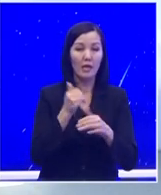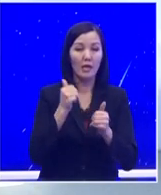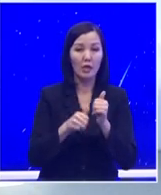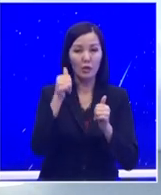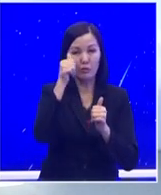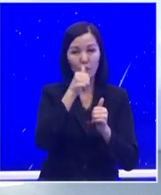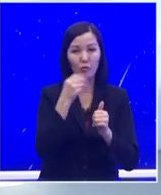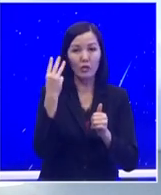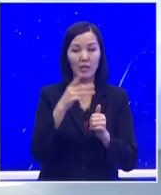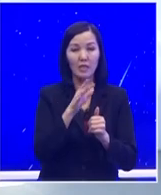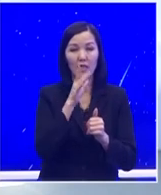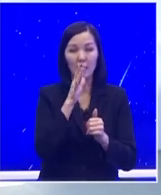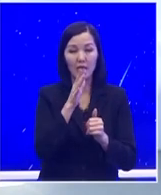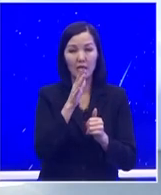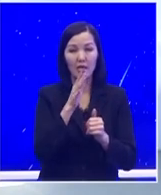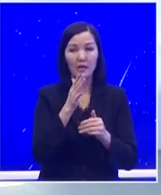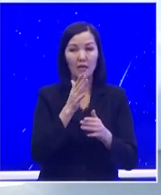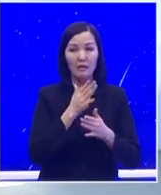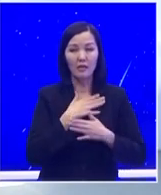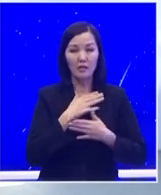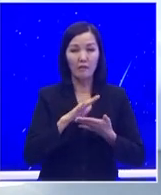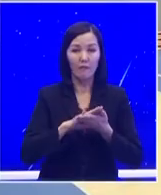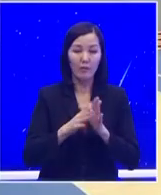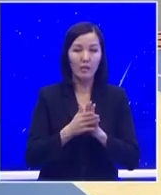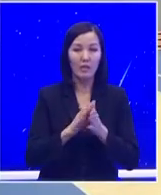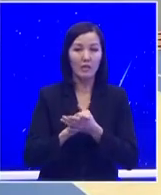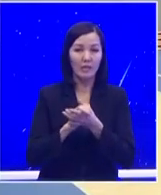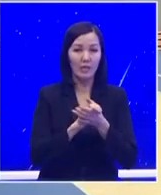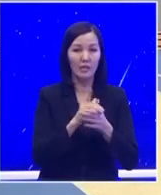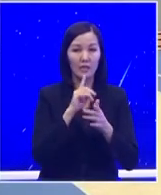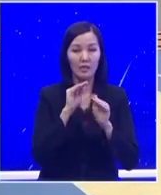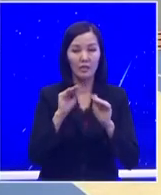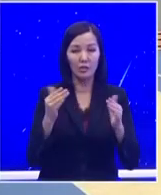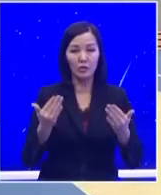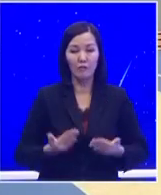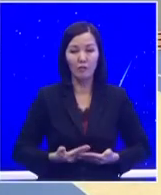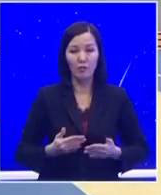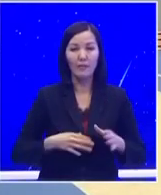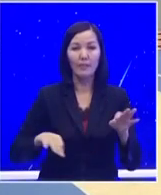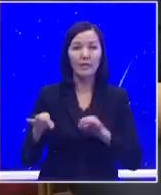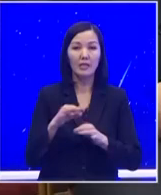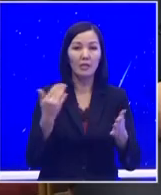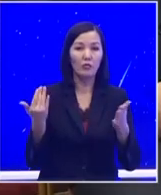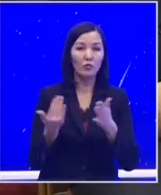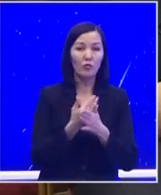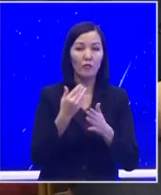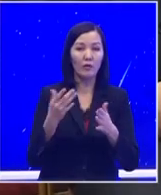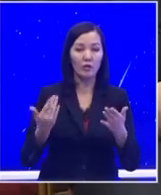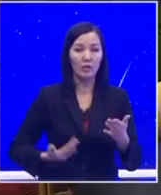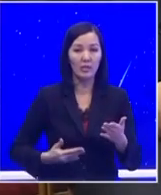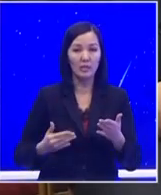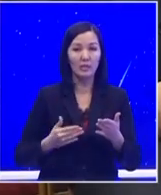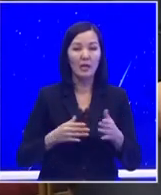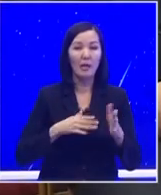на протяжении 30 лет, наш народ живет в мире, в согласии. Старт проекта открывает новый цикл для широкой